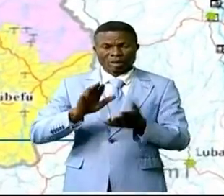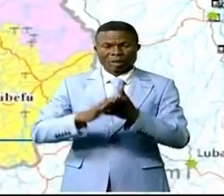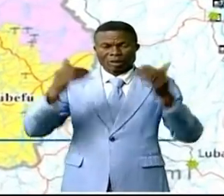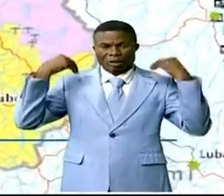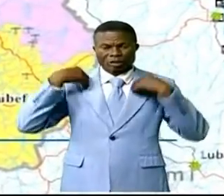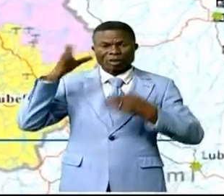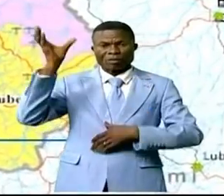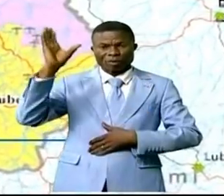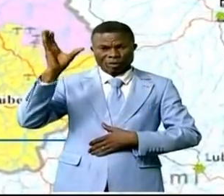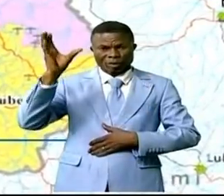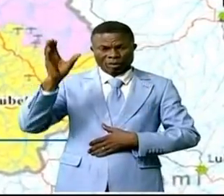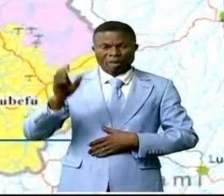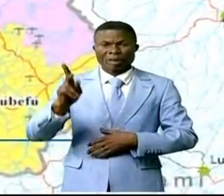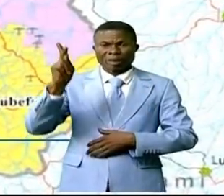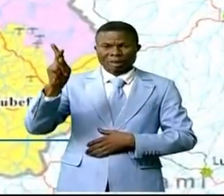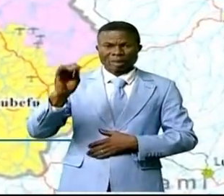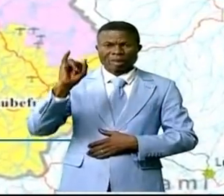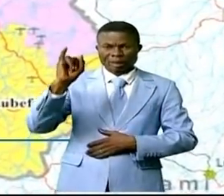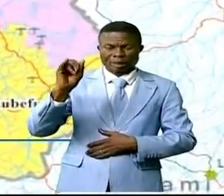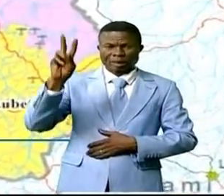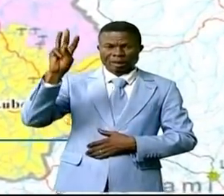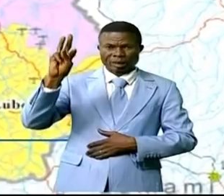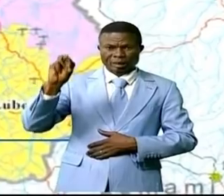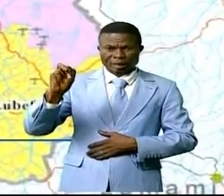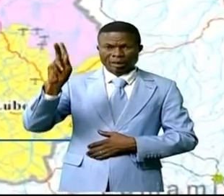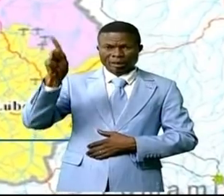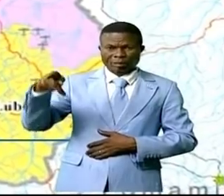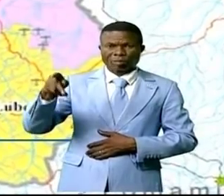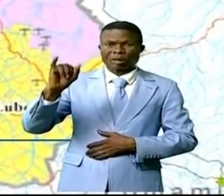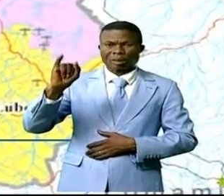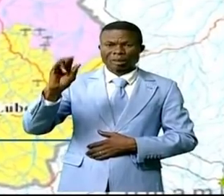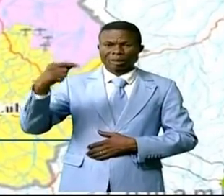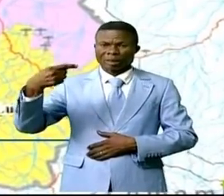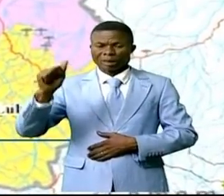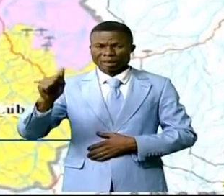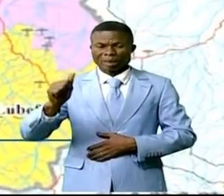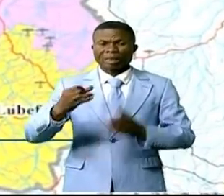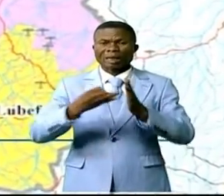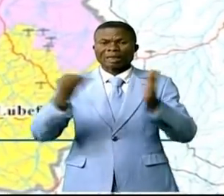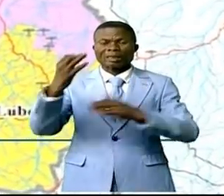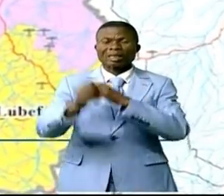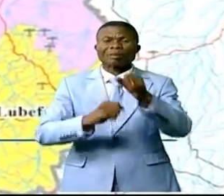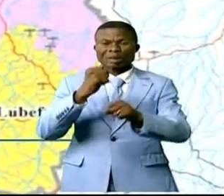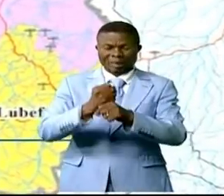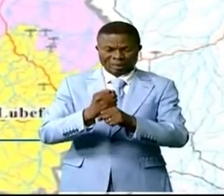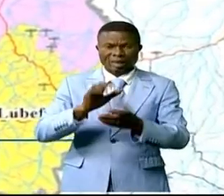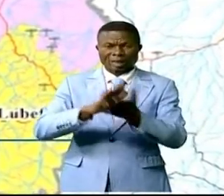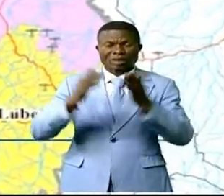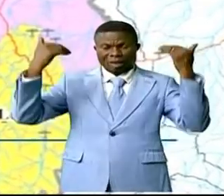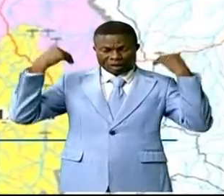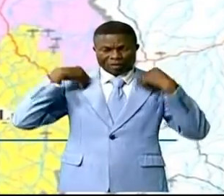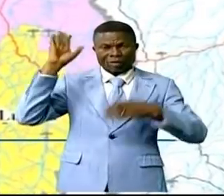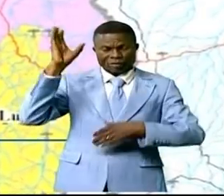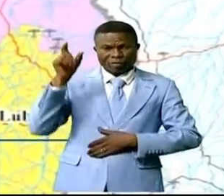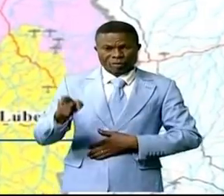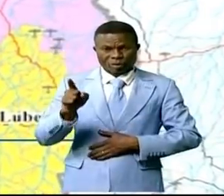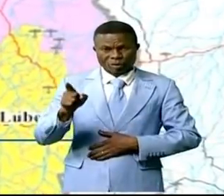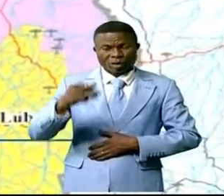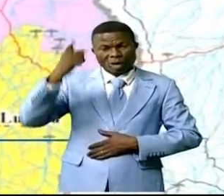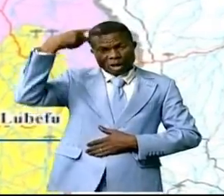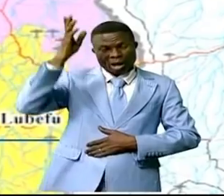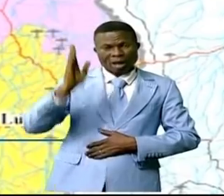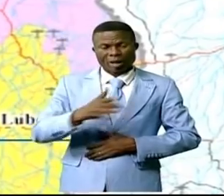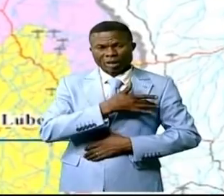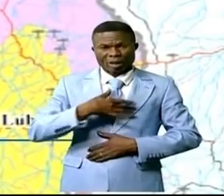groupement appelé Dipinga, village Kake, secteur Bakela. Après 70 ans d'occupation de cette fauteuil ancestrale, un politicien du